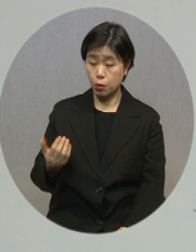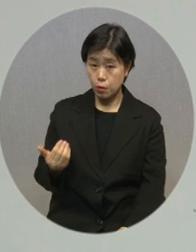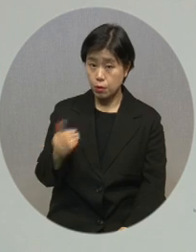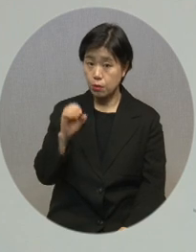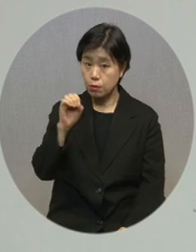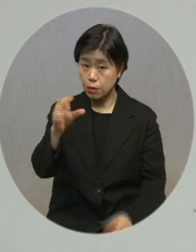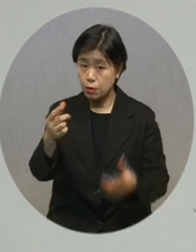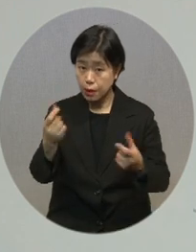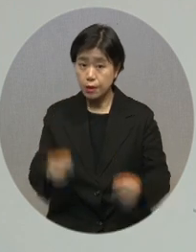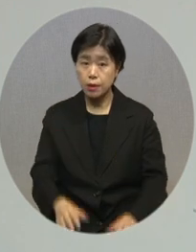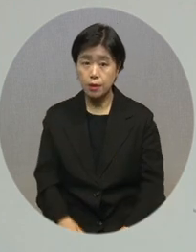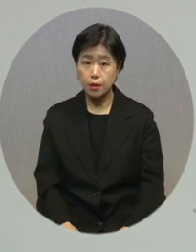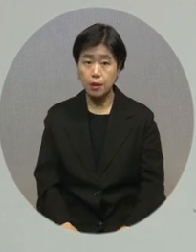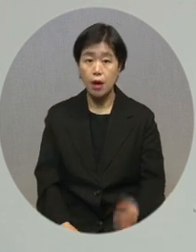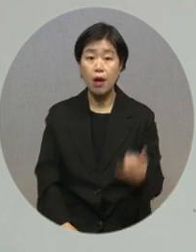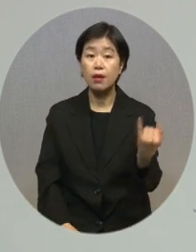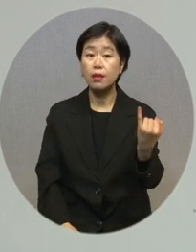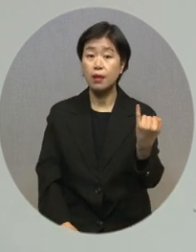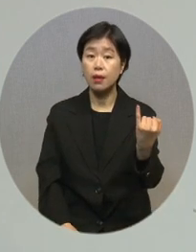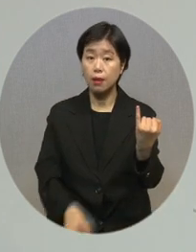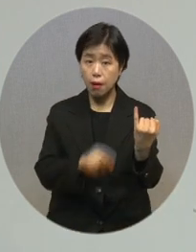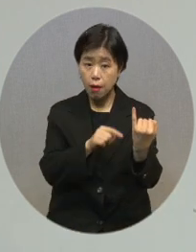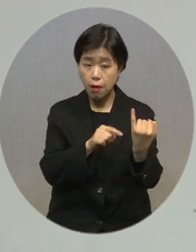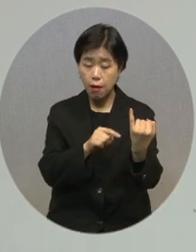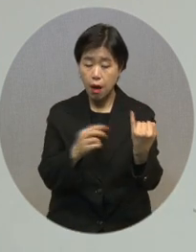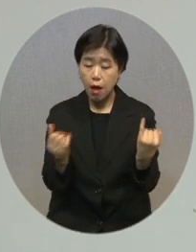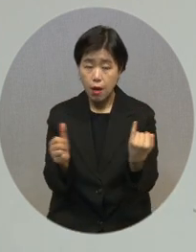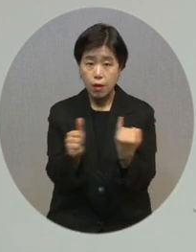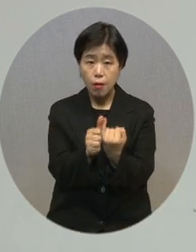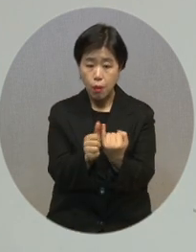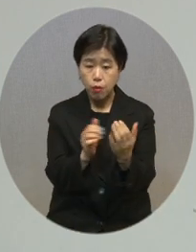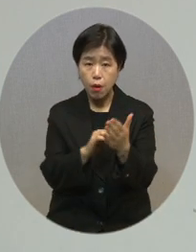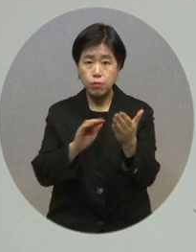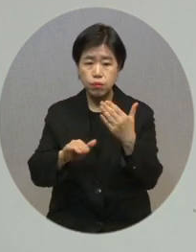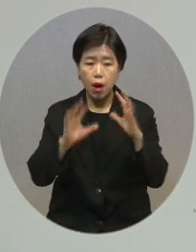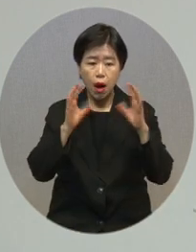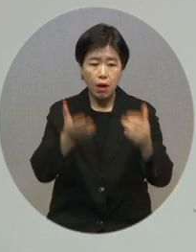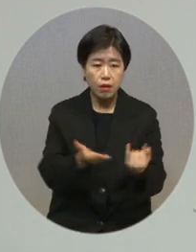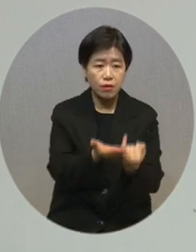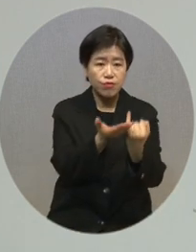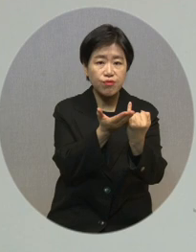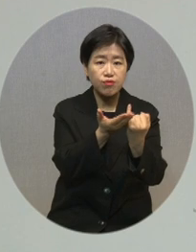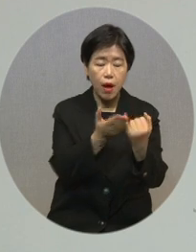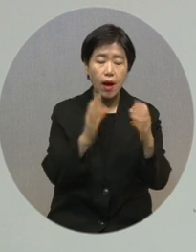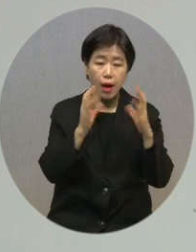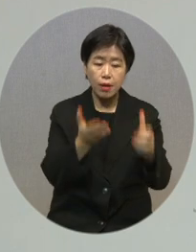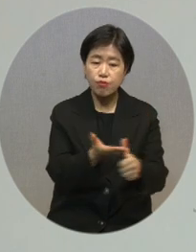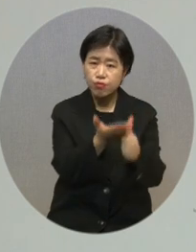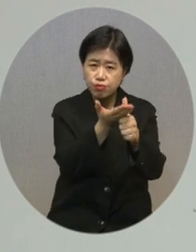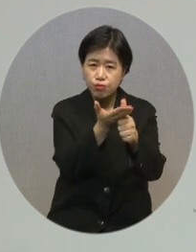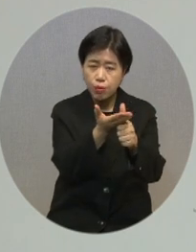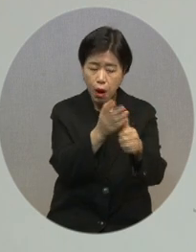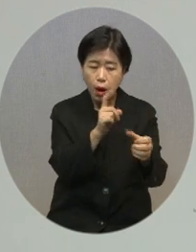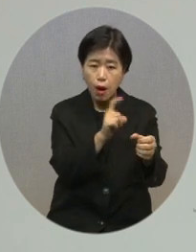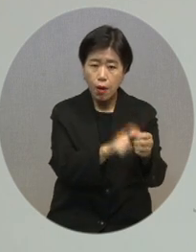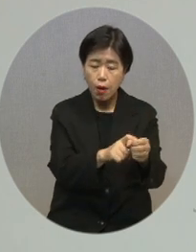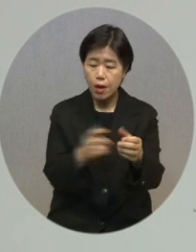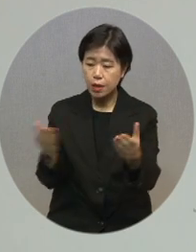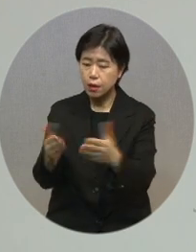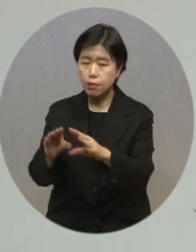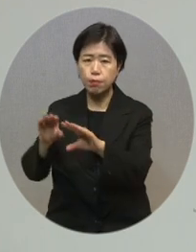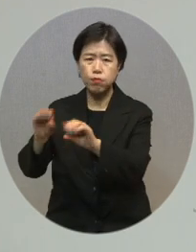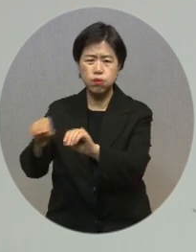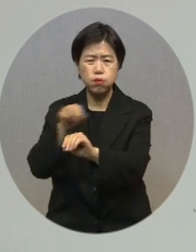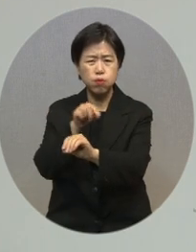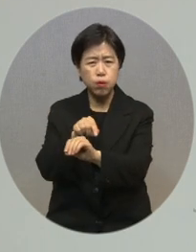대로 여성들이 육아 때문에 경력 단절 때문에 노동시장 참여를 못하고 예. 일을 못하고 그런